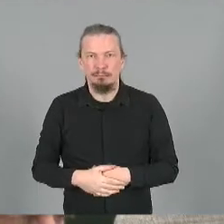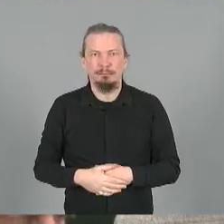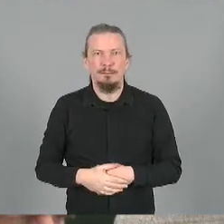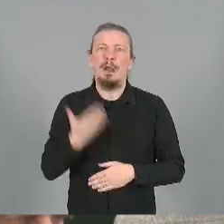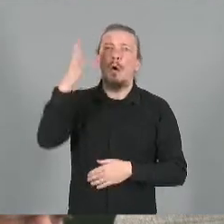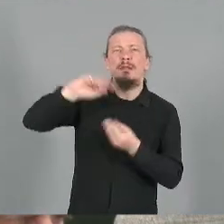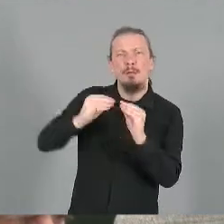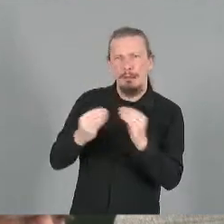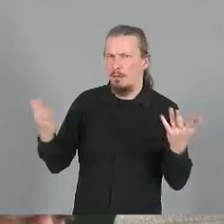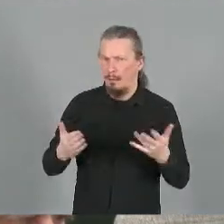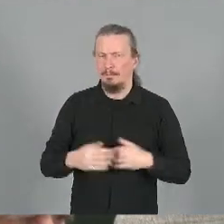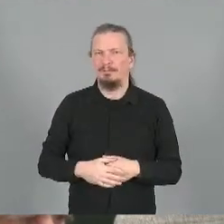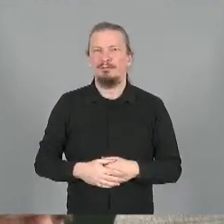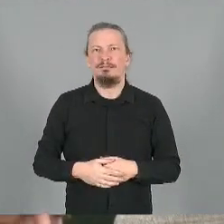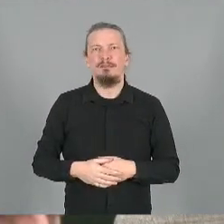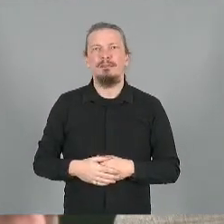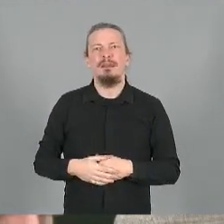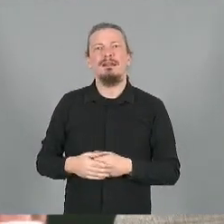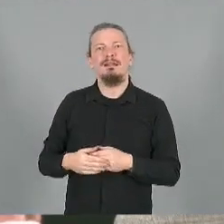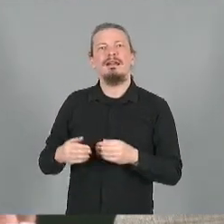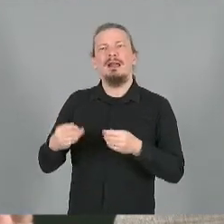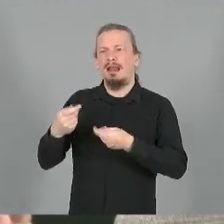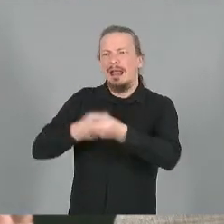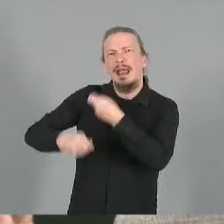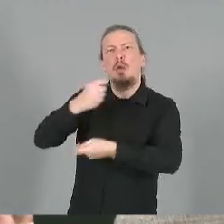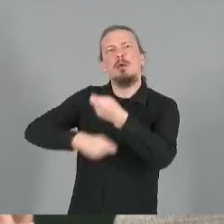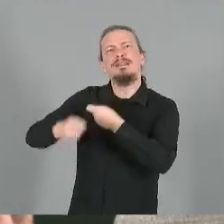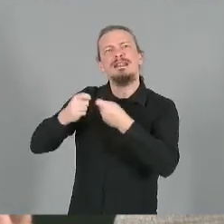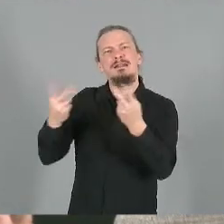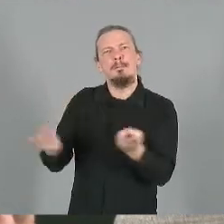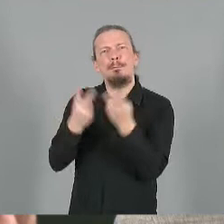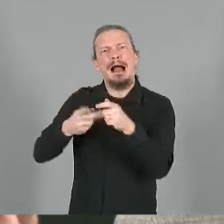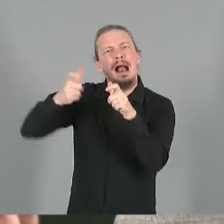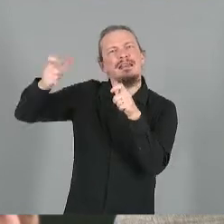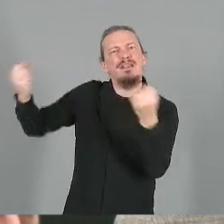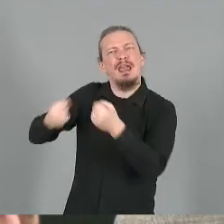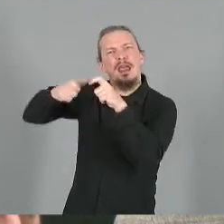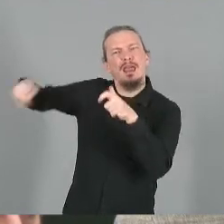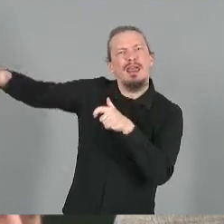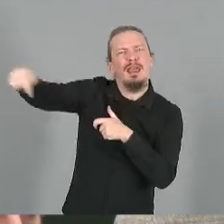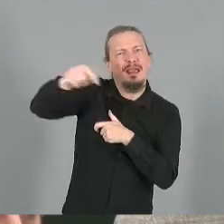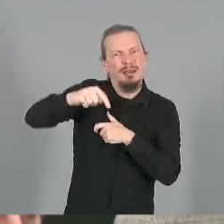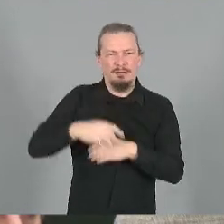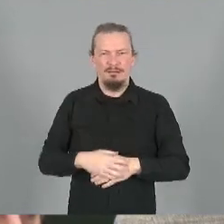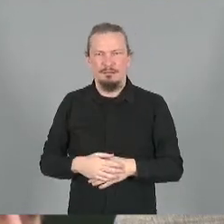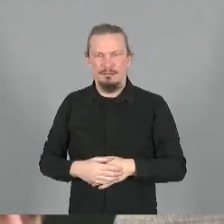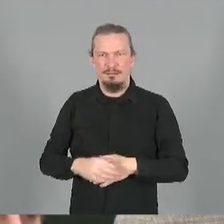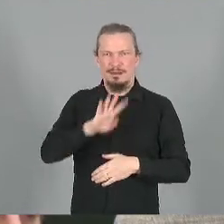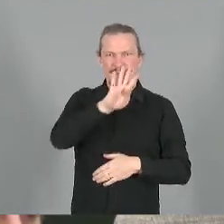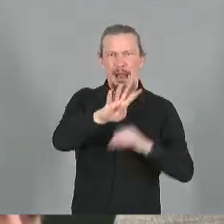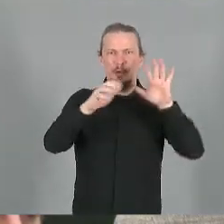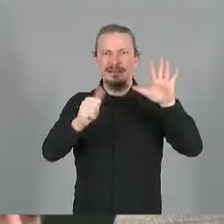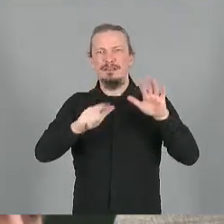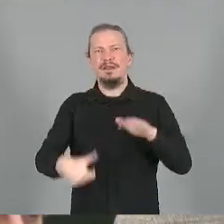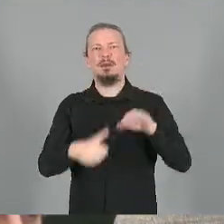budget primitif, les crédits alloués à l'économie et au développement des parcs d'activités, à hauteur respective de 46,6 millions